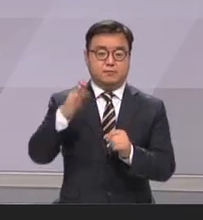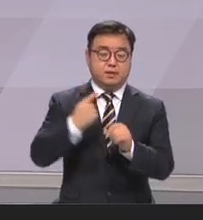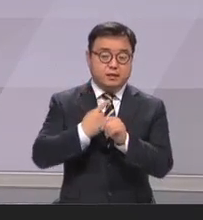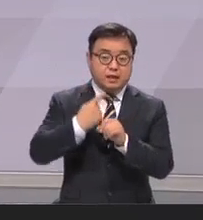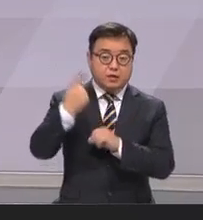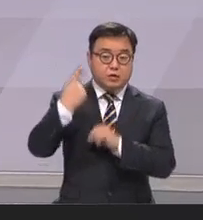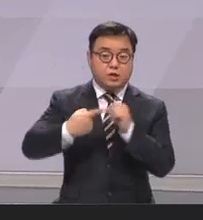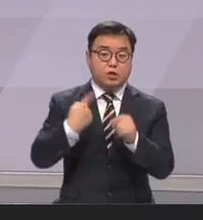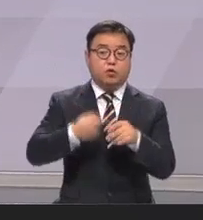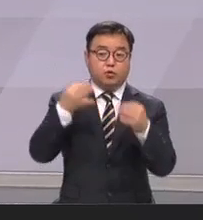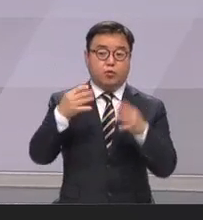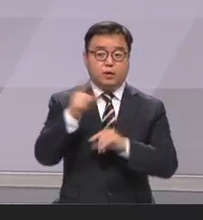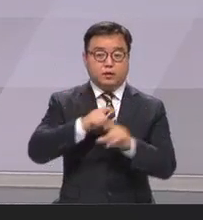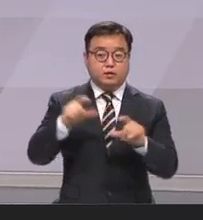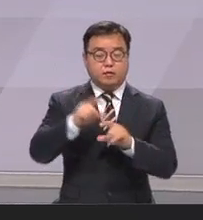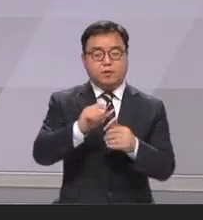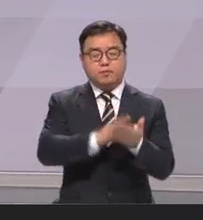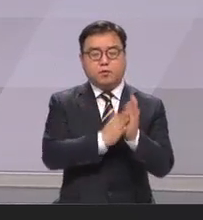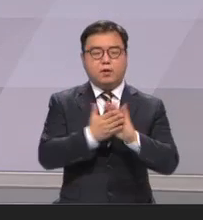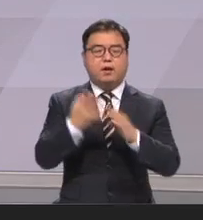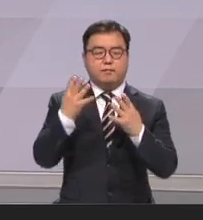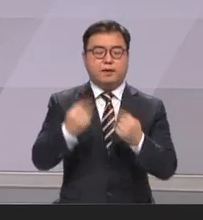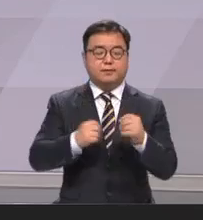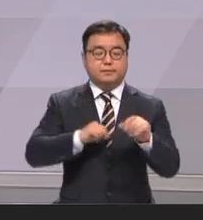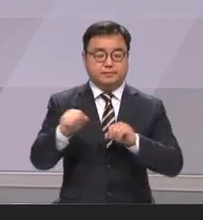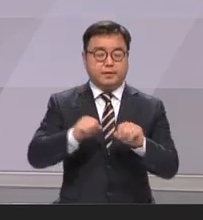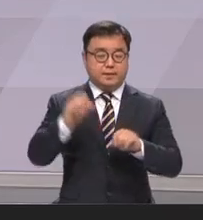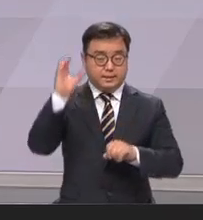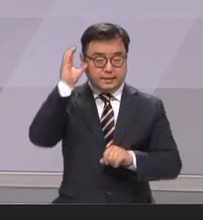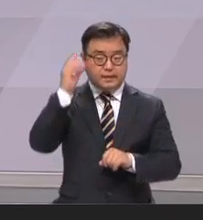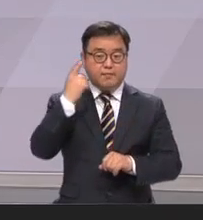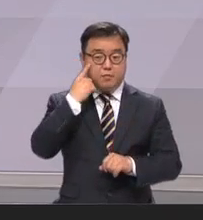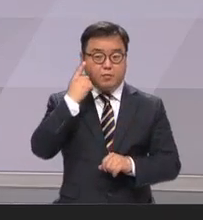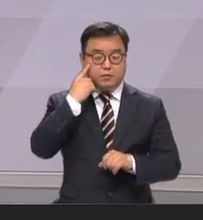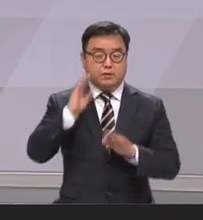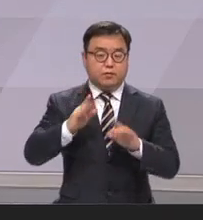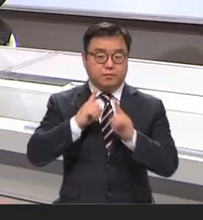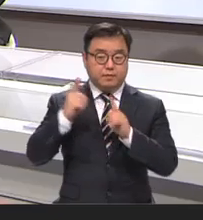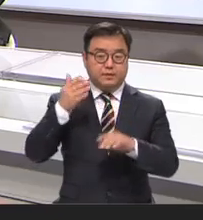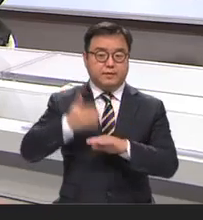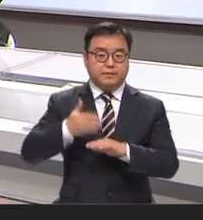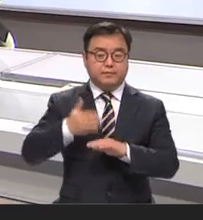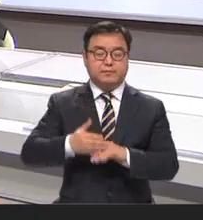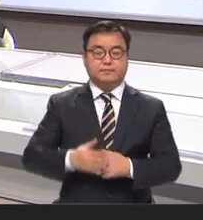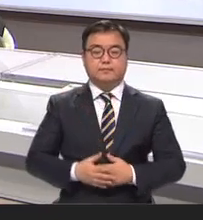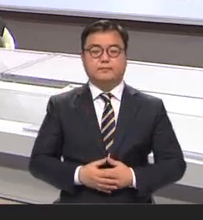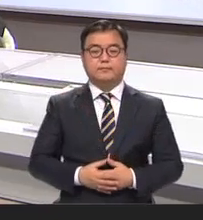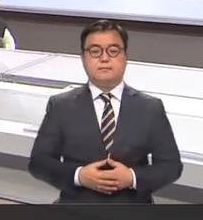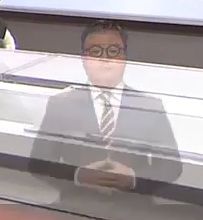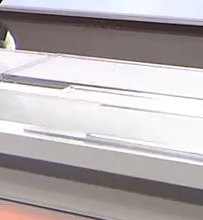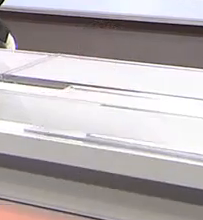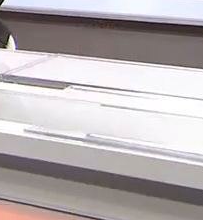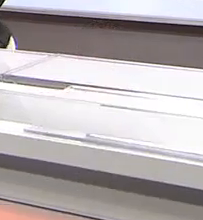더 다양한 변화 또 시도들을 한 영화들도 함께 좀 만나볼 수 있길 기대해보죠. 예. 오늘 말씀 잘 들었습니다. 고맙습니다. 감사합니다. 네.